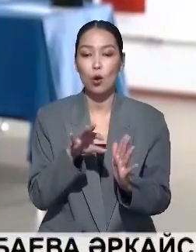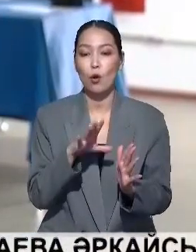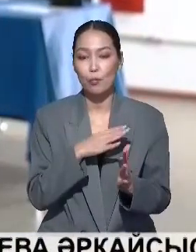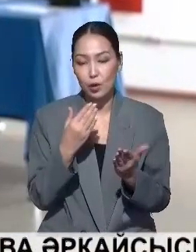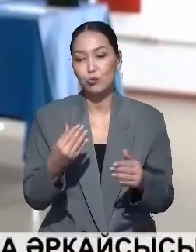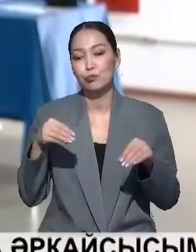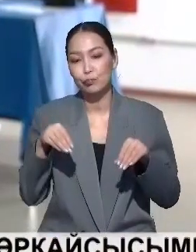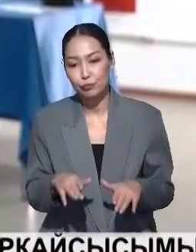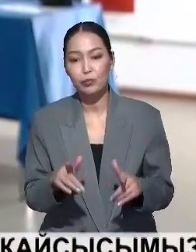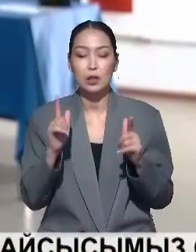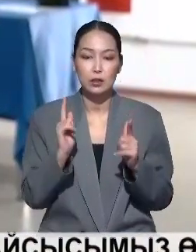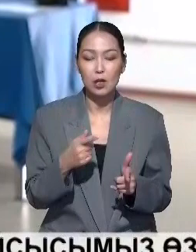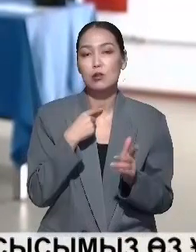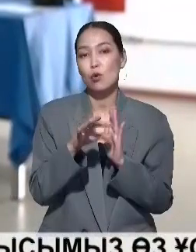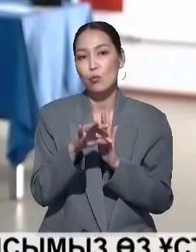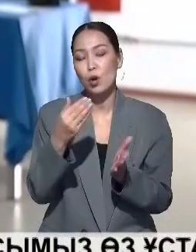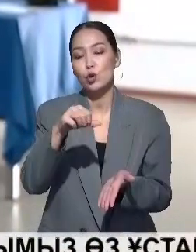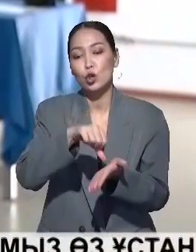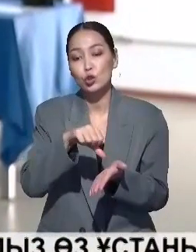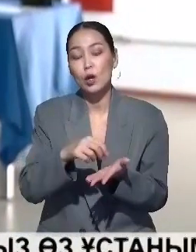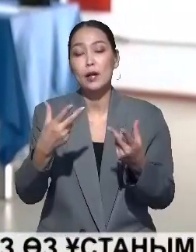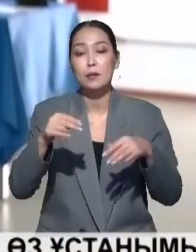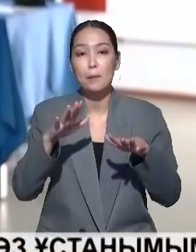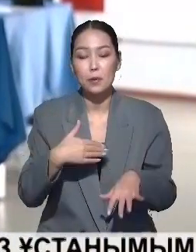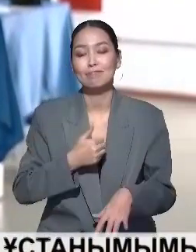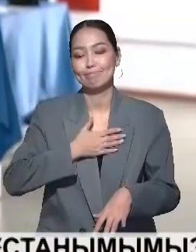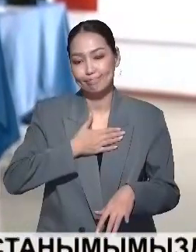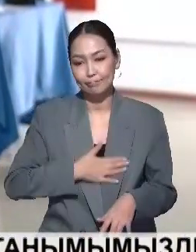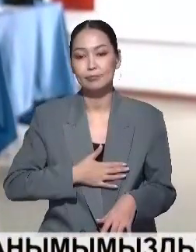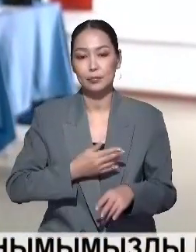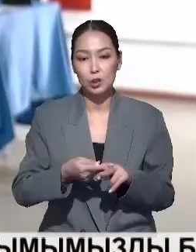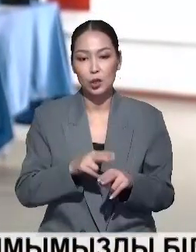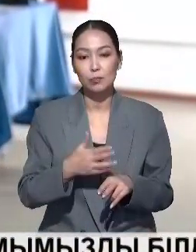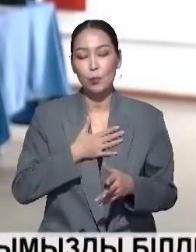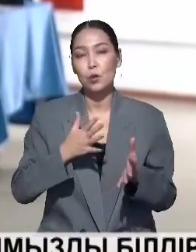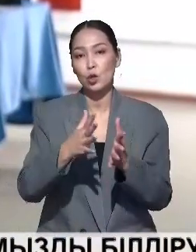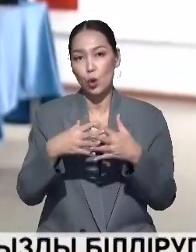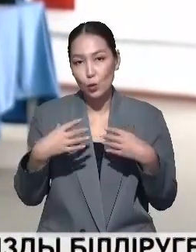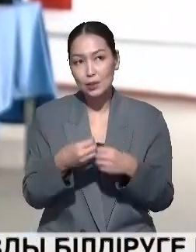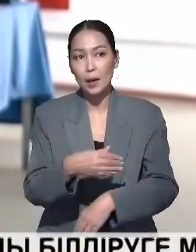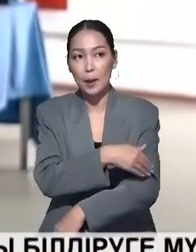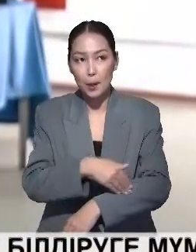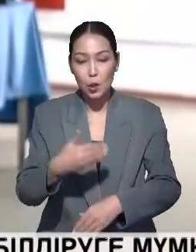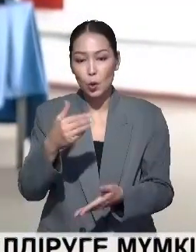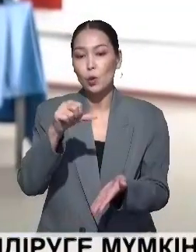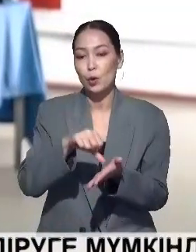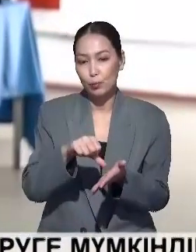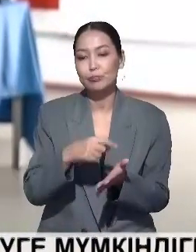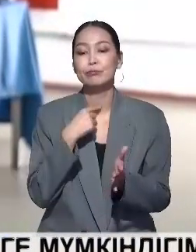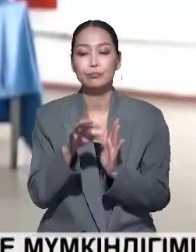жұмысшылар кентінен дауыс беру учаскесін ұйымдастырған үшін ризашылығымды білдіремін. Менің отбасымда мекенжайым бойынша дауыс берді.